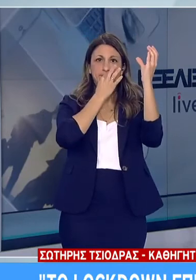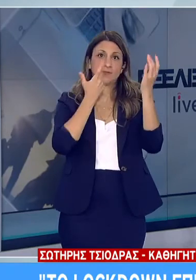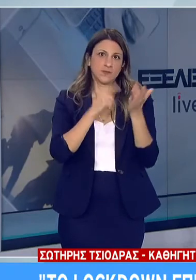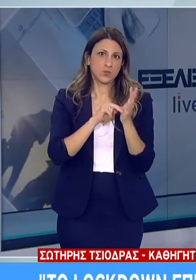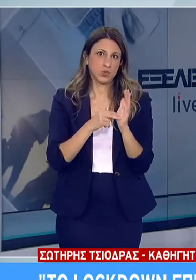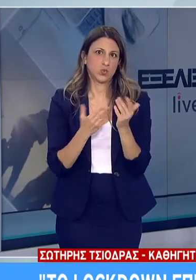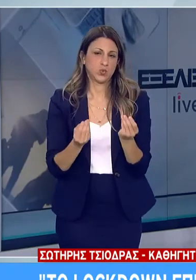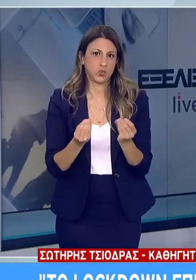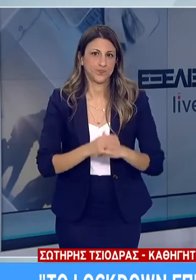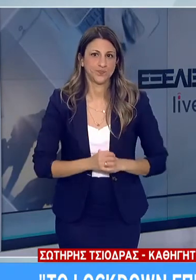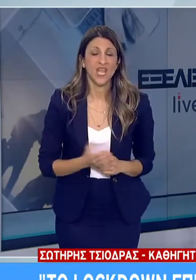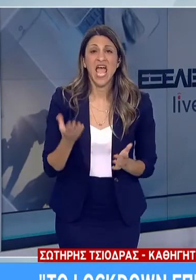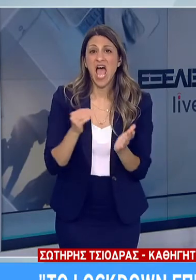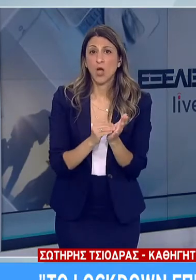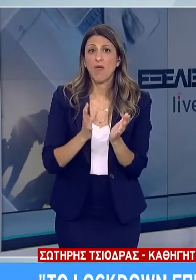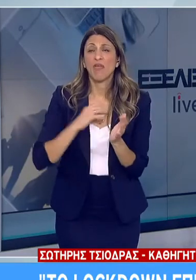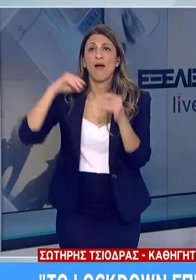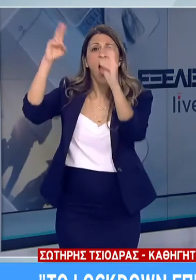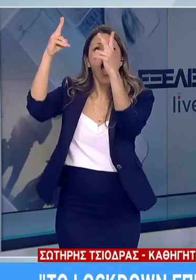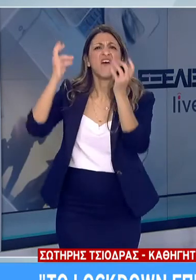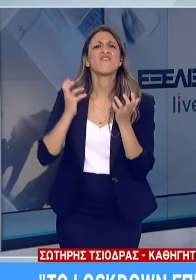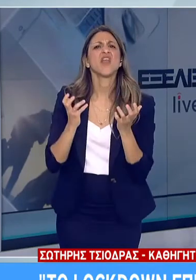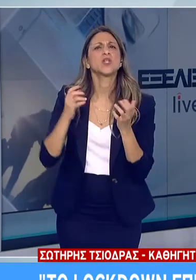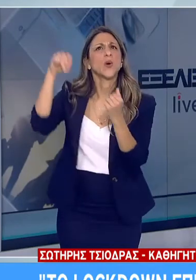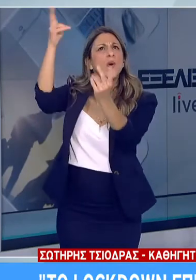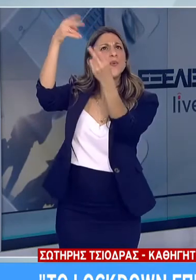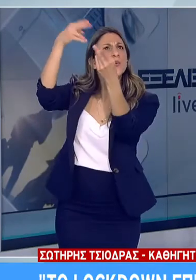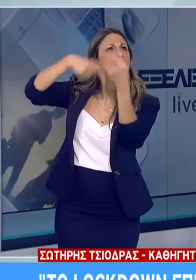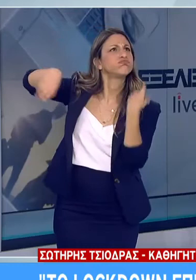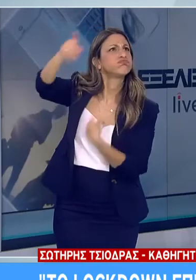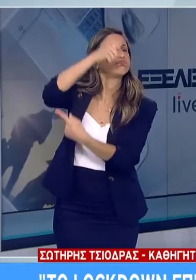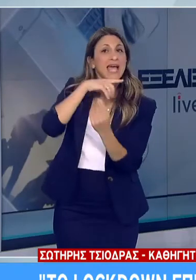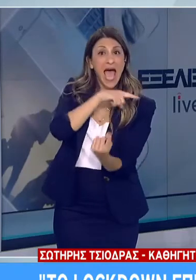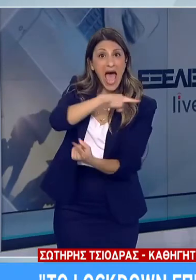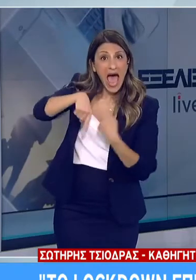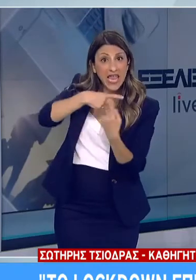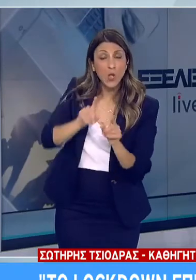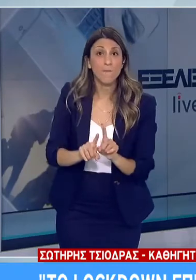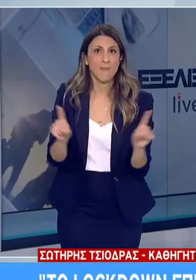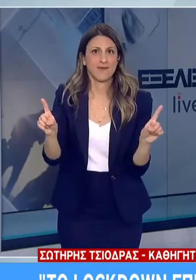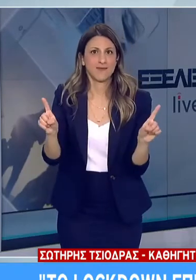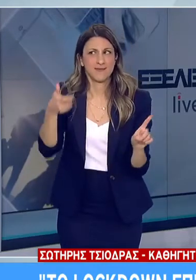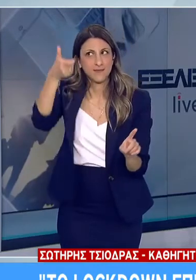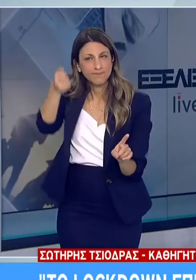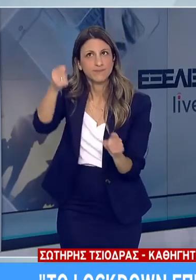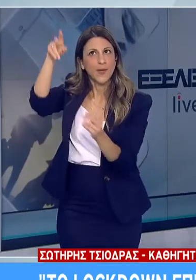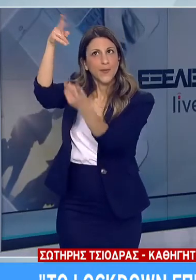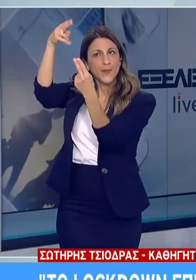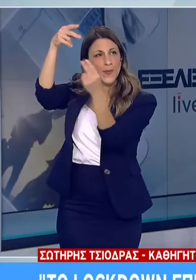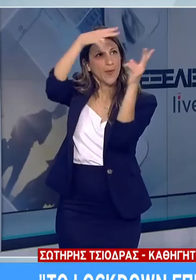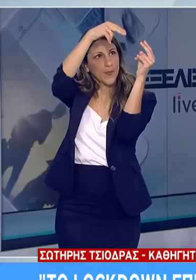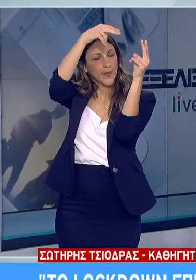ανακύκλωση του αέρα. Και φυσικά σε ιδιαίτερους χώρους όπως αυτές θα πρέπει να ληφθούν και άλλα απαραίτητα μέτρα. Πιθανώς και